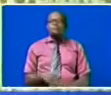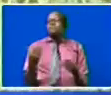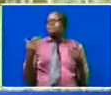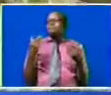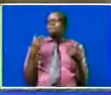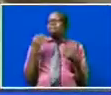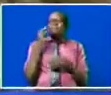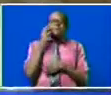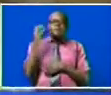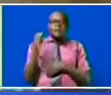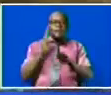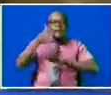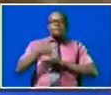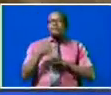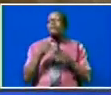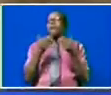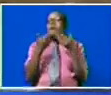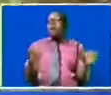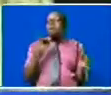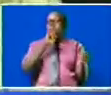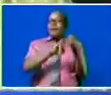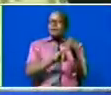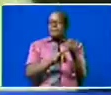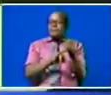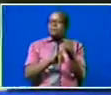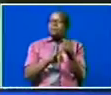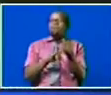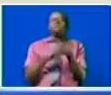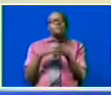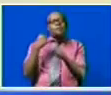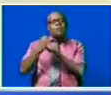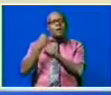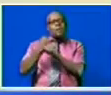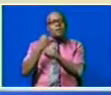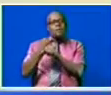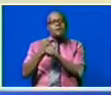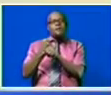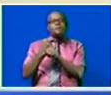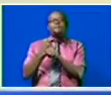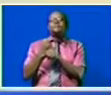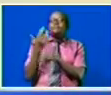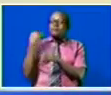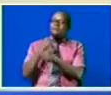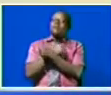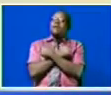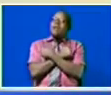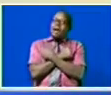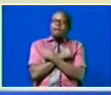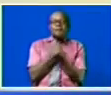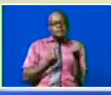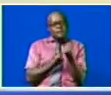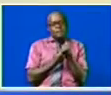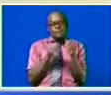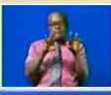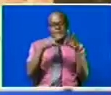Machungu ya kumpoteza barafu wakiwa moyo, Matano alihudumia kambi ya Nyali, jamaa mpenda watu, mchumi na kitega uchumi